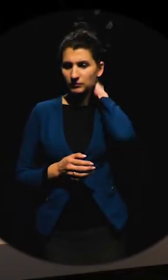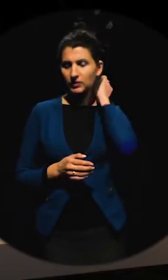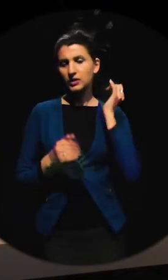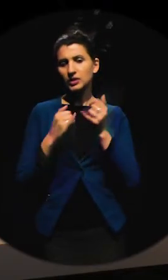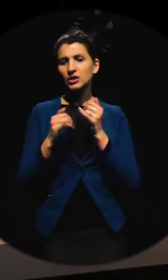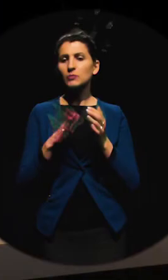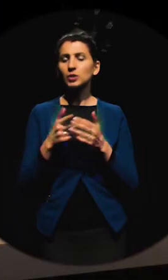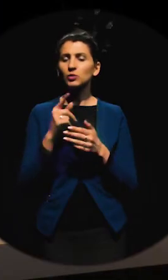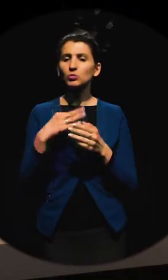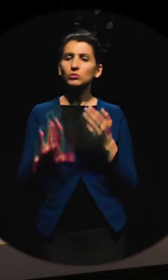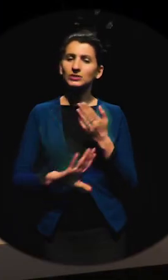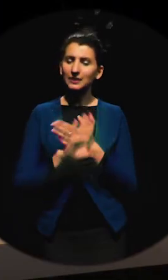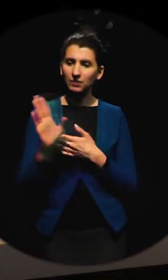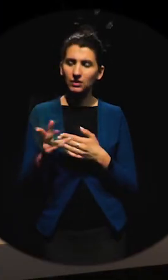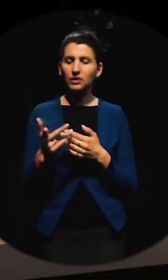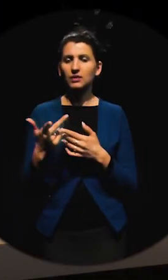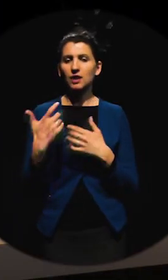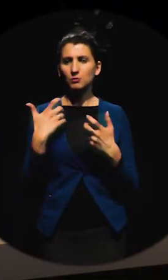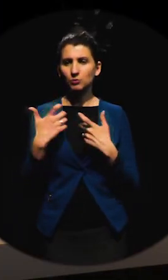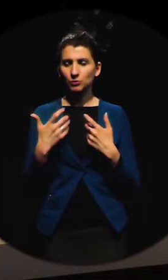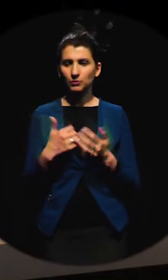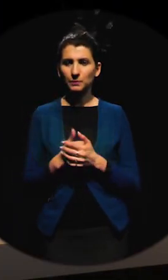strajkowali w